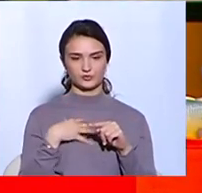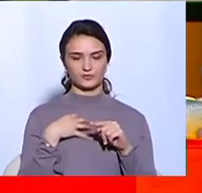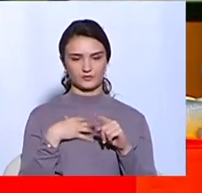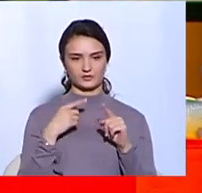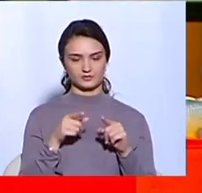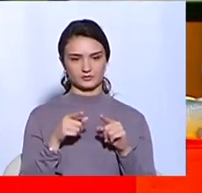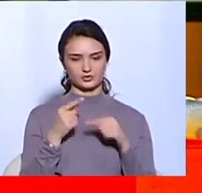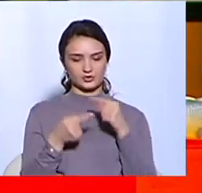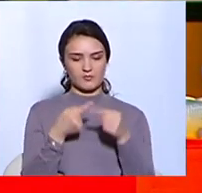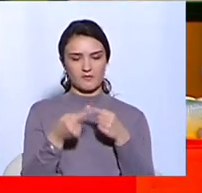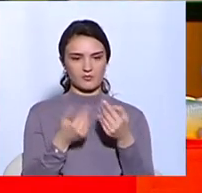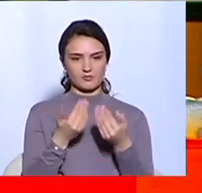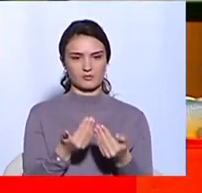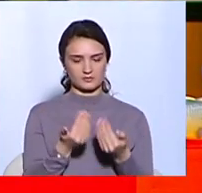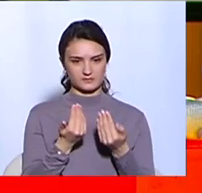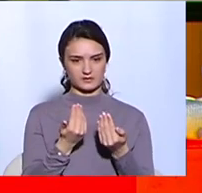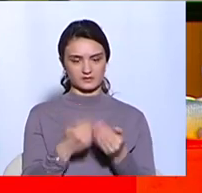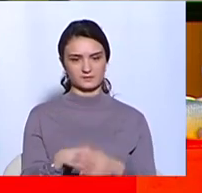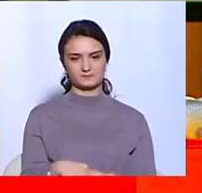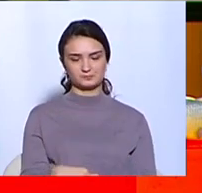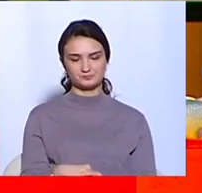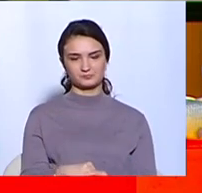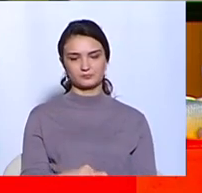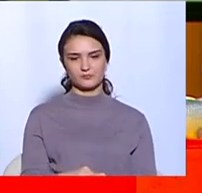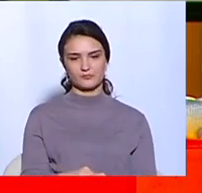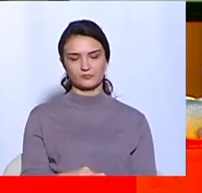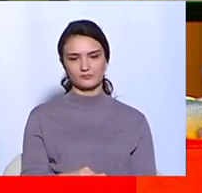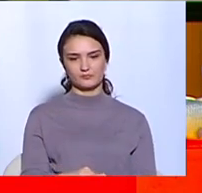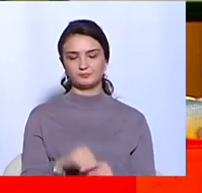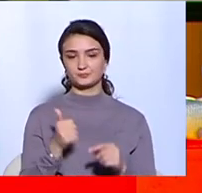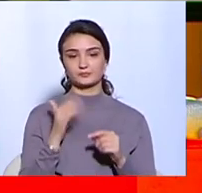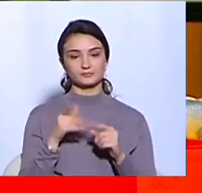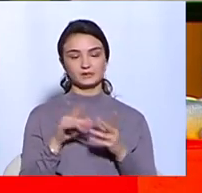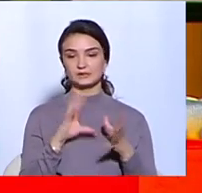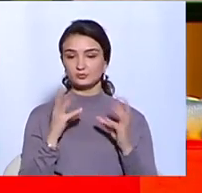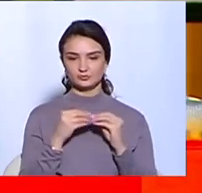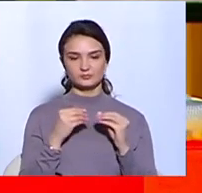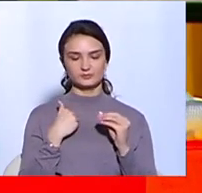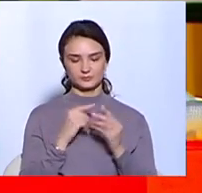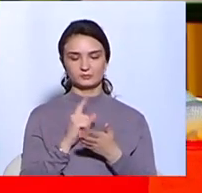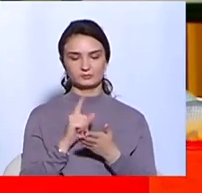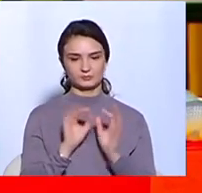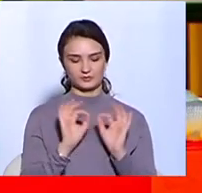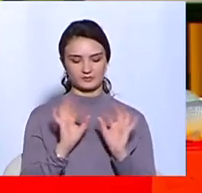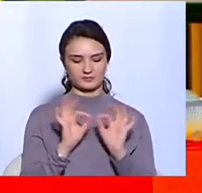ინსტრუმენტი შთამომავლობაზე გავლენისათვის. როგორ გავლენას მოახდენს ეს საბოლოო ჯამში, მე აუცილებლად მოგიყვებით იმ კვლევების